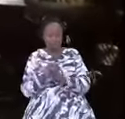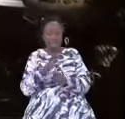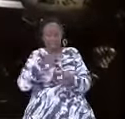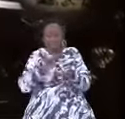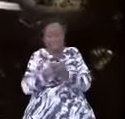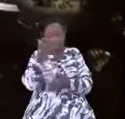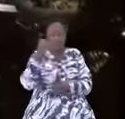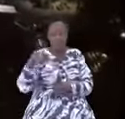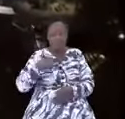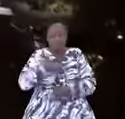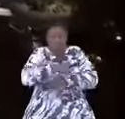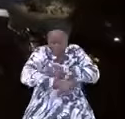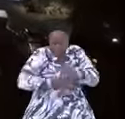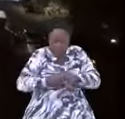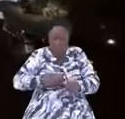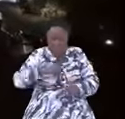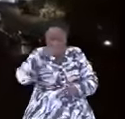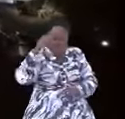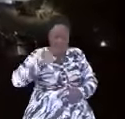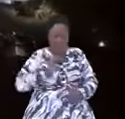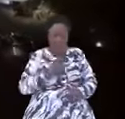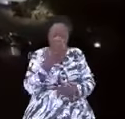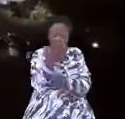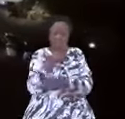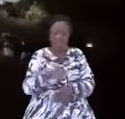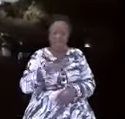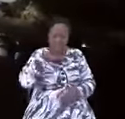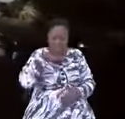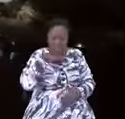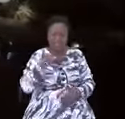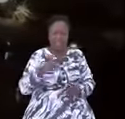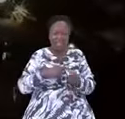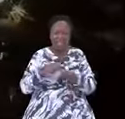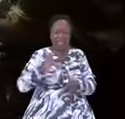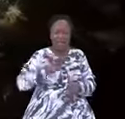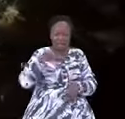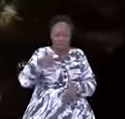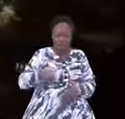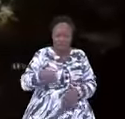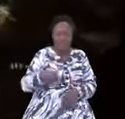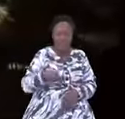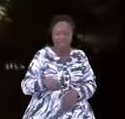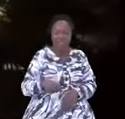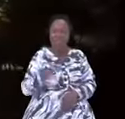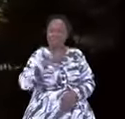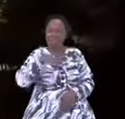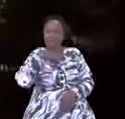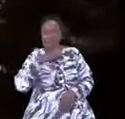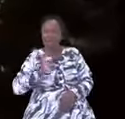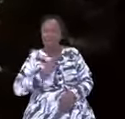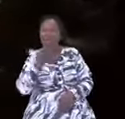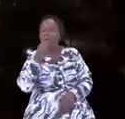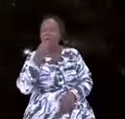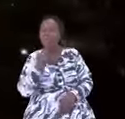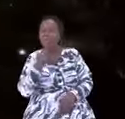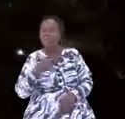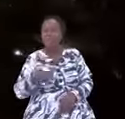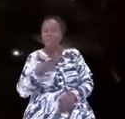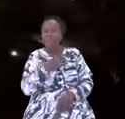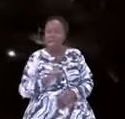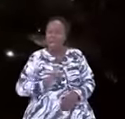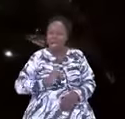langues sont impliqués nos pieds là nous allons impliquer nos lèvres ce que nous disons nos yeux